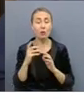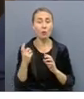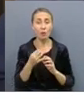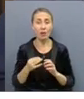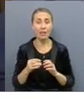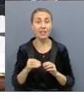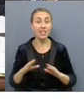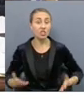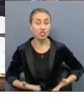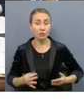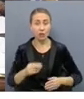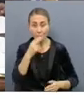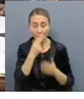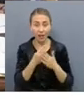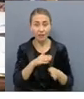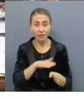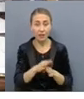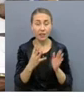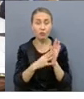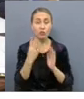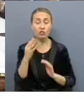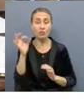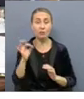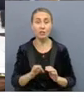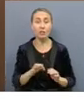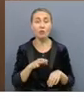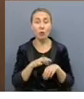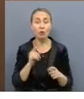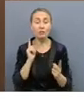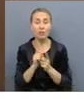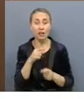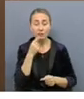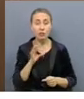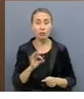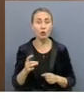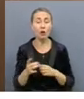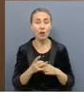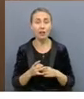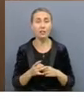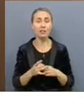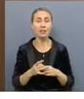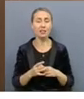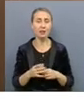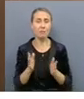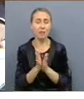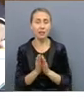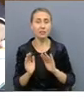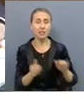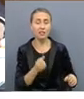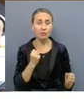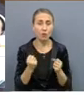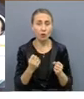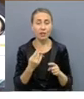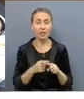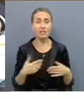этот показатель выполнен на 94%. В ходе встречи говорили о том, что в районе свалка твердых бытовых отходов закрыта еще